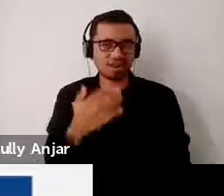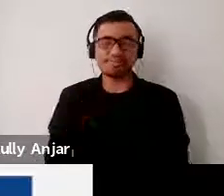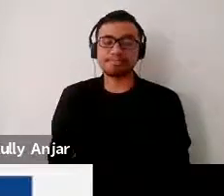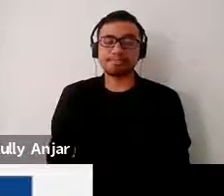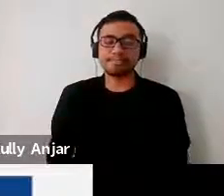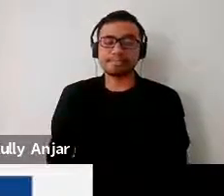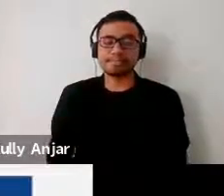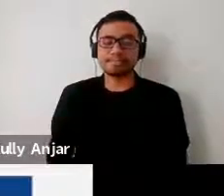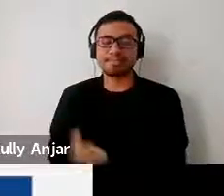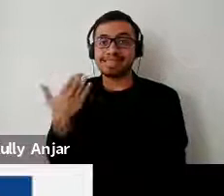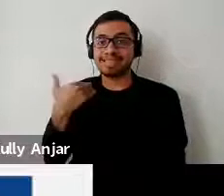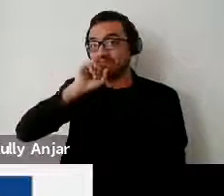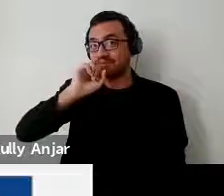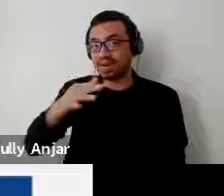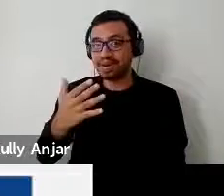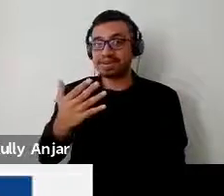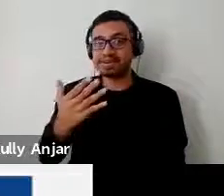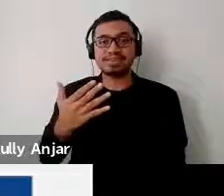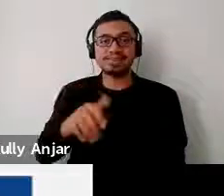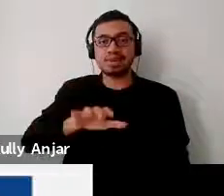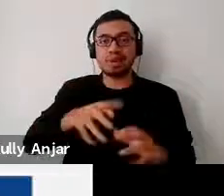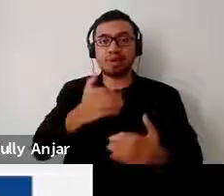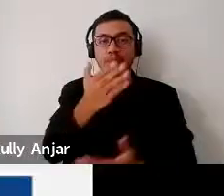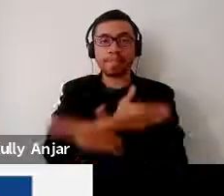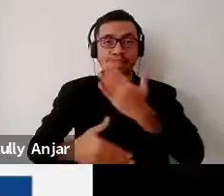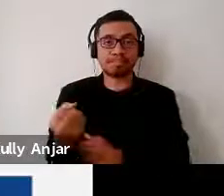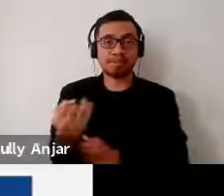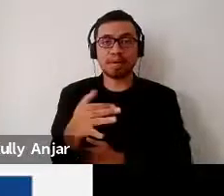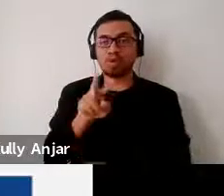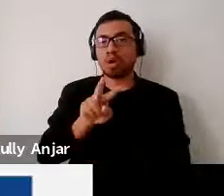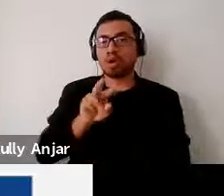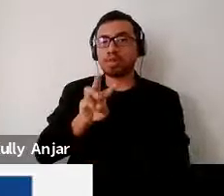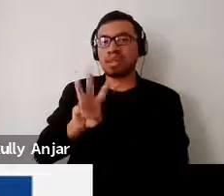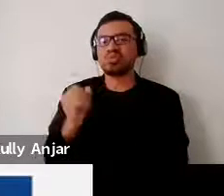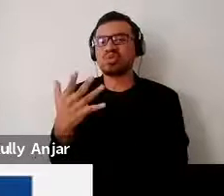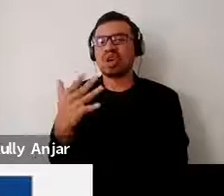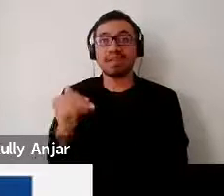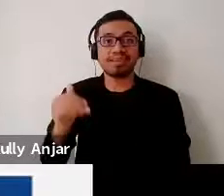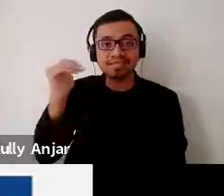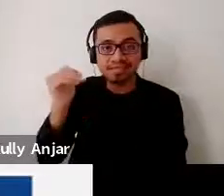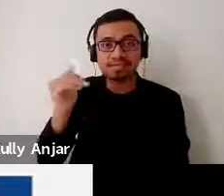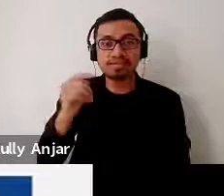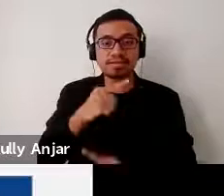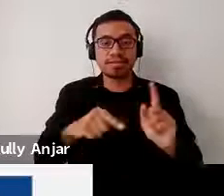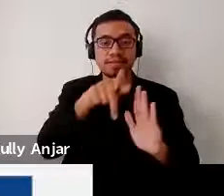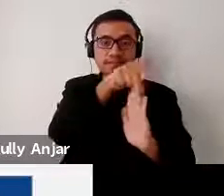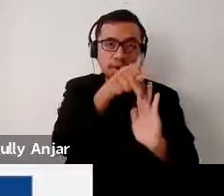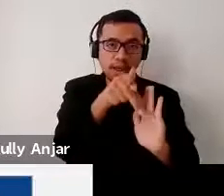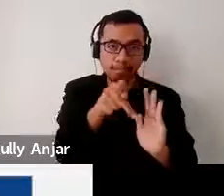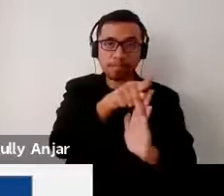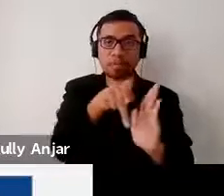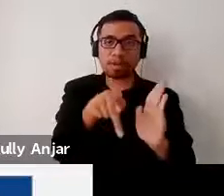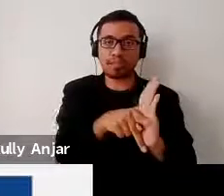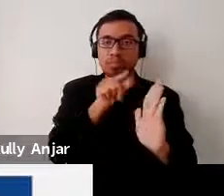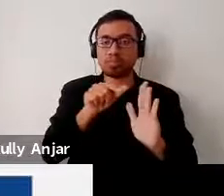bahwa saat ini kelompok disabilitas itu sudah ada lebih dari 23 juta. Tetapi program yang menyasar untuk memberikan